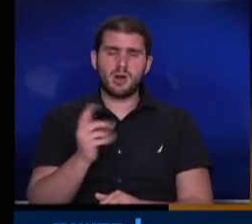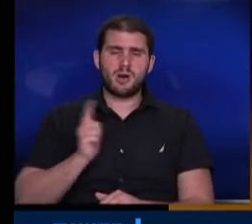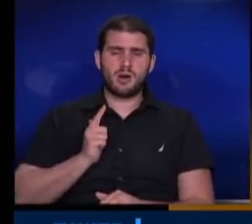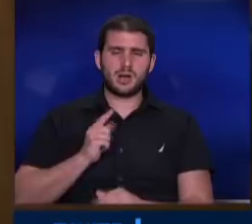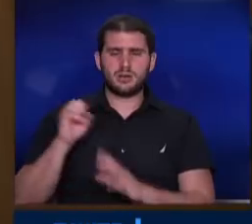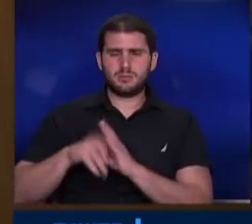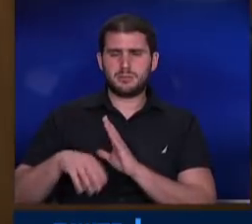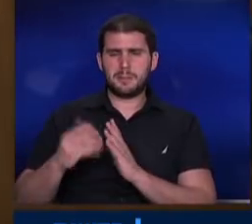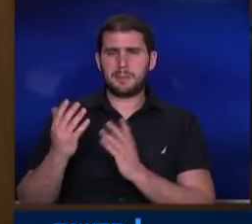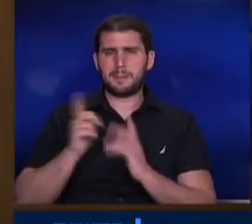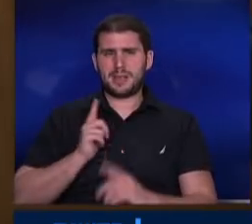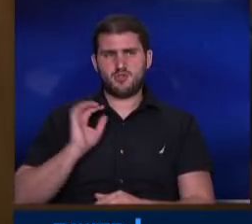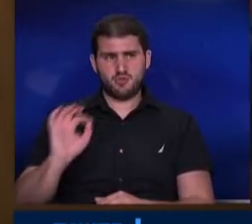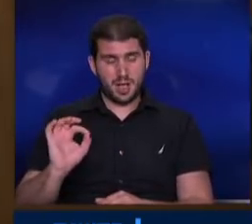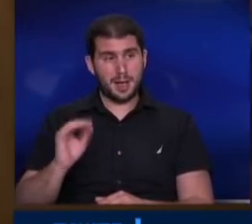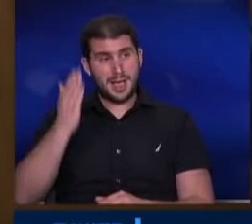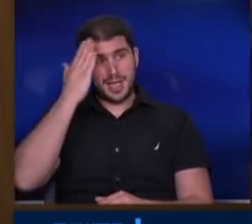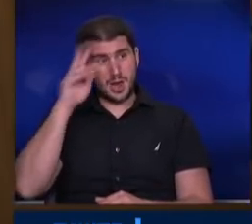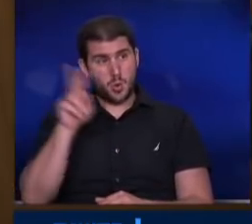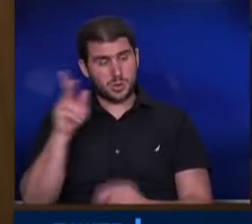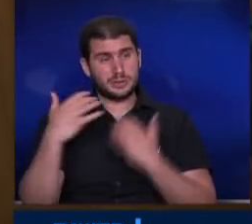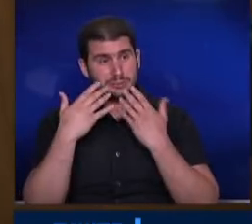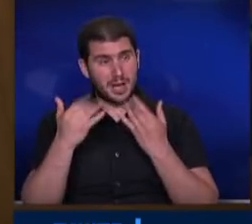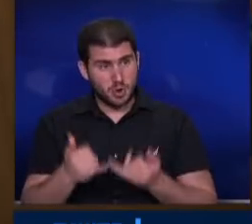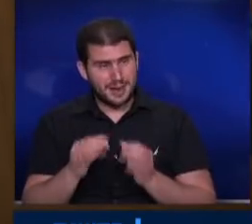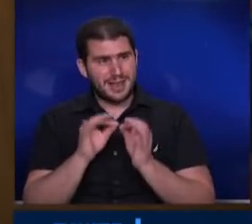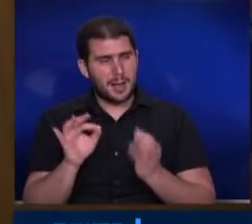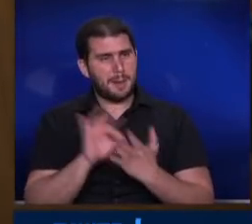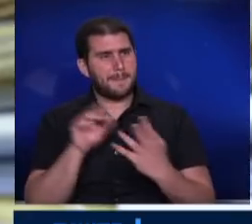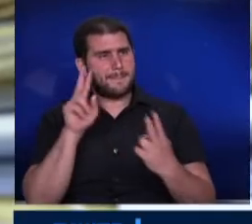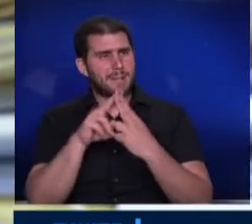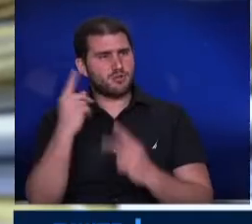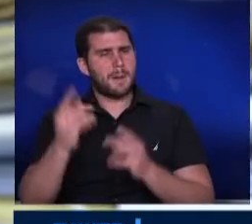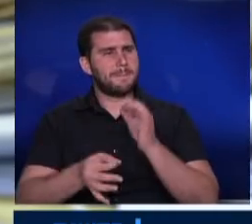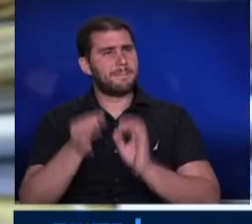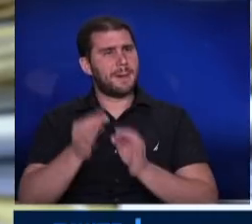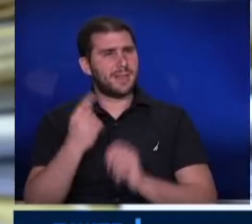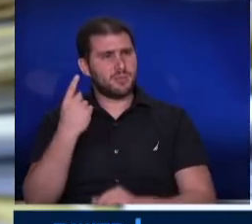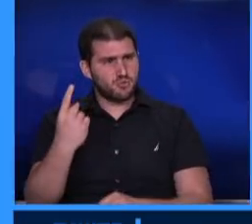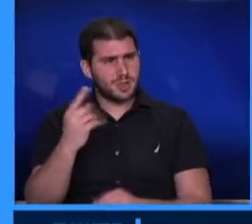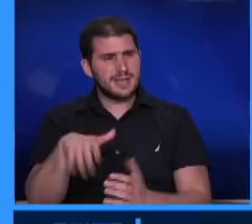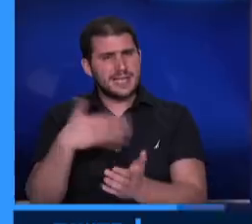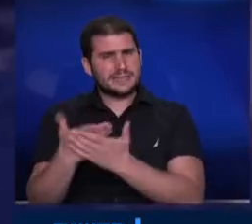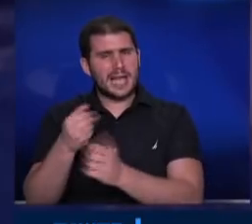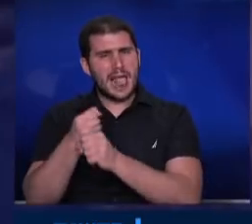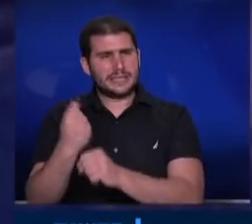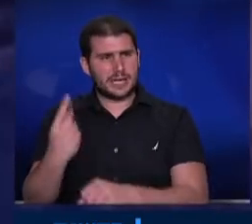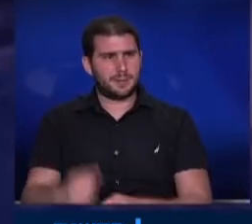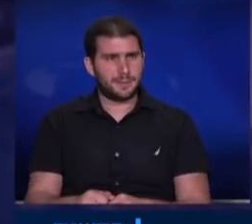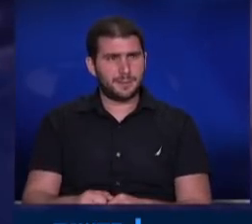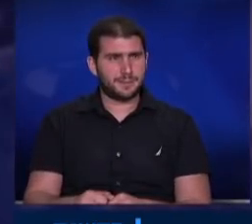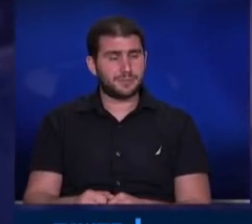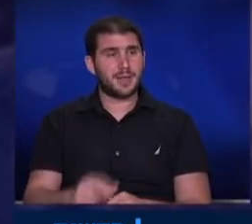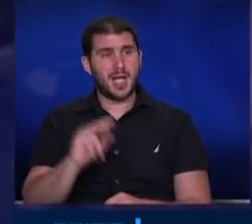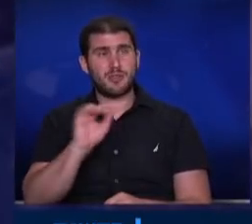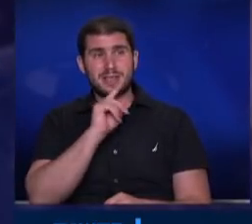לחשבונה הפרטי. ההיכרות ביניהם, הוא מספר היום, התחילה כשפגשה אותו בבית המשפט והציע לייצג אותו. אח של אמא